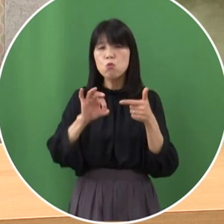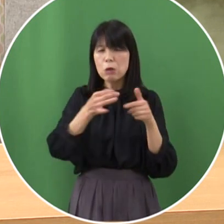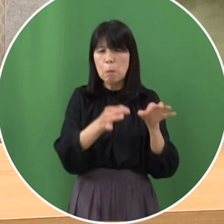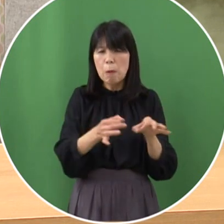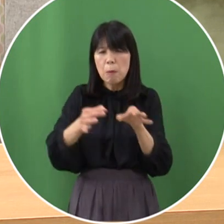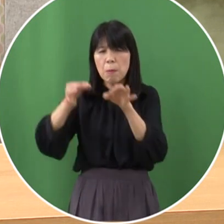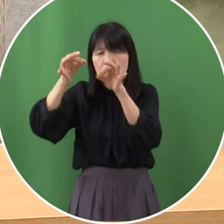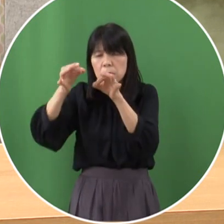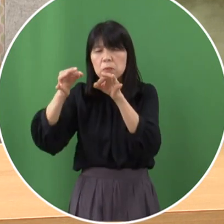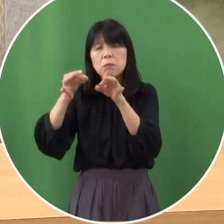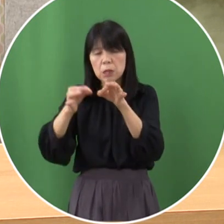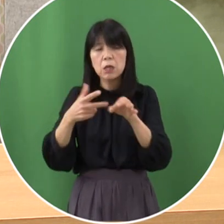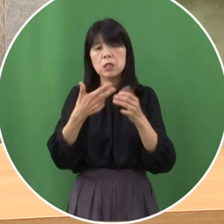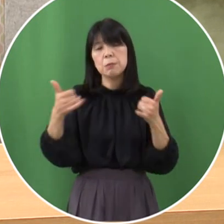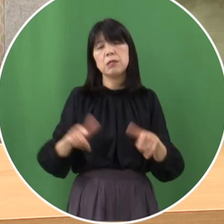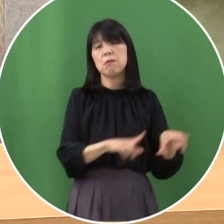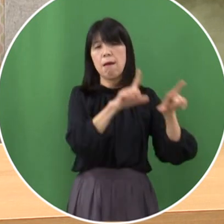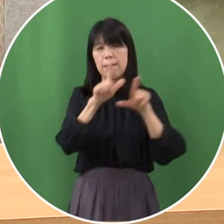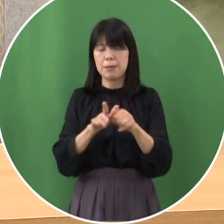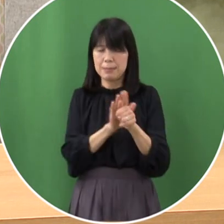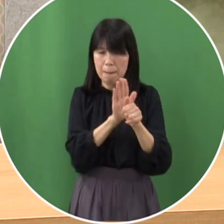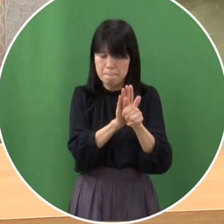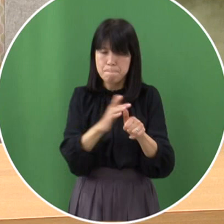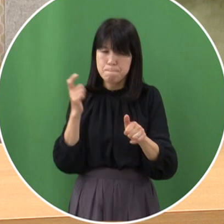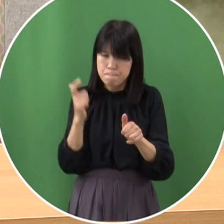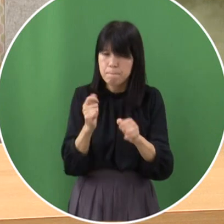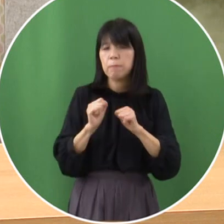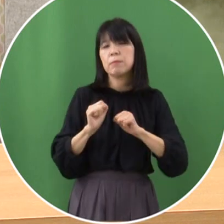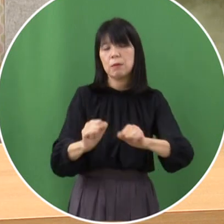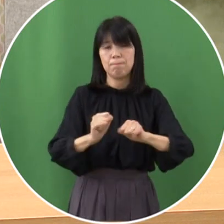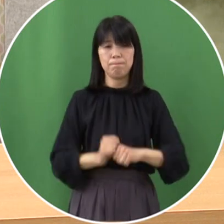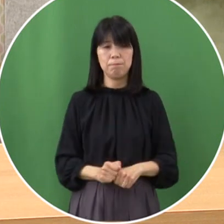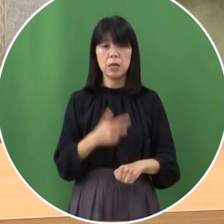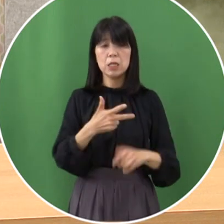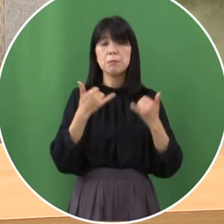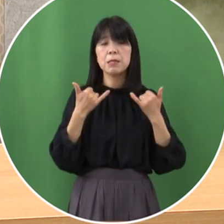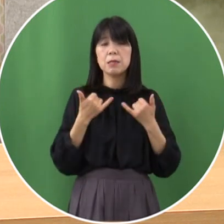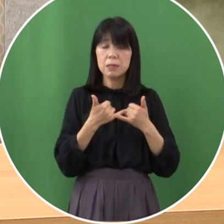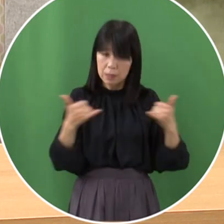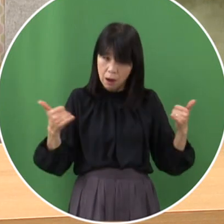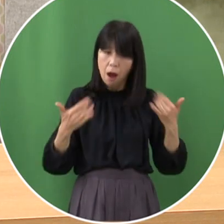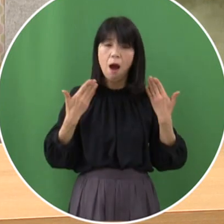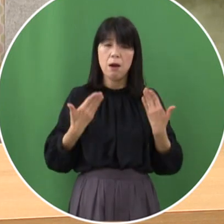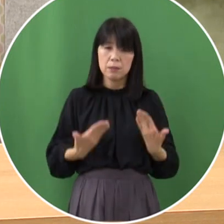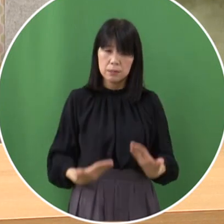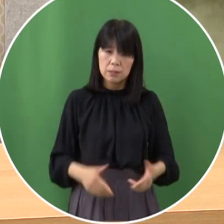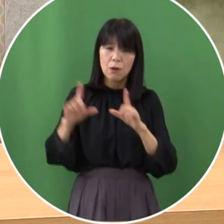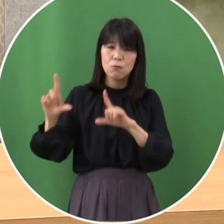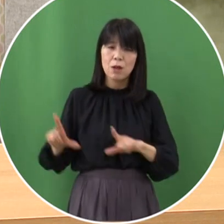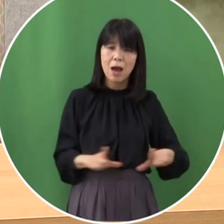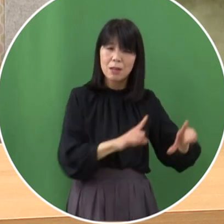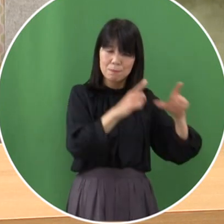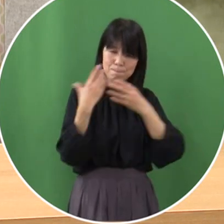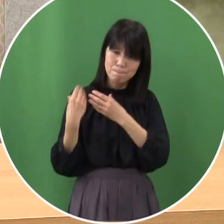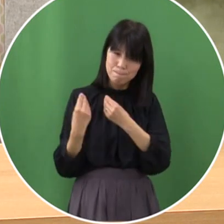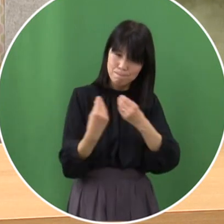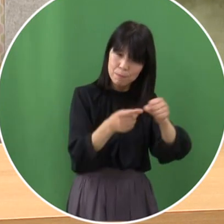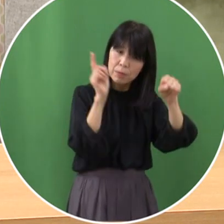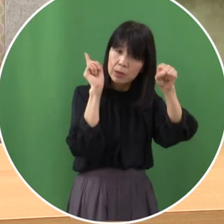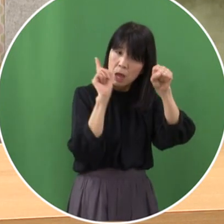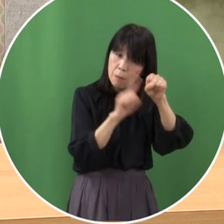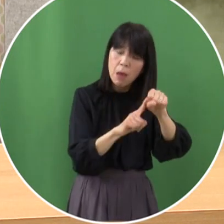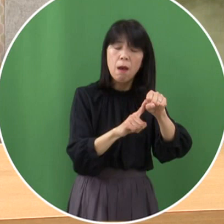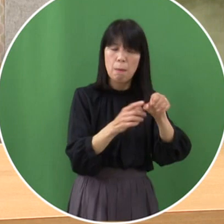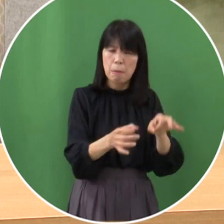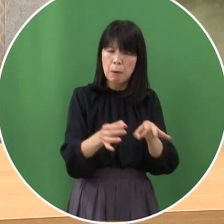民生活の支援を強化するです。市民が安心して暮らし続けることができるよう、物価高での市民生活の支